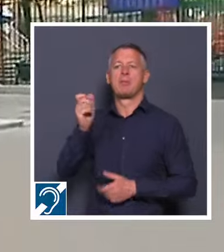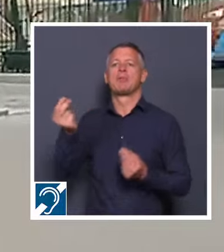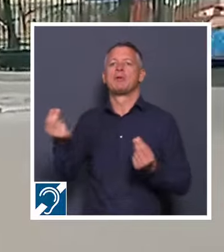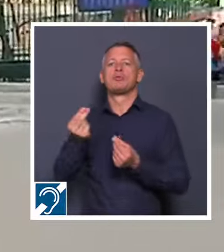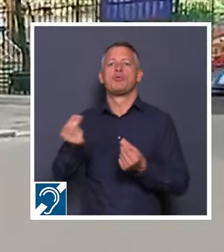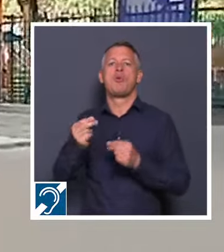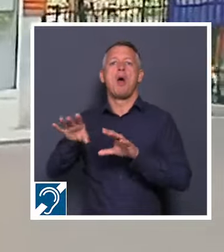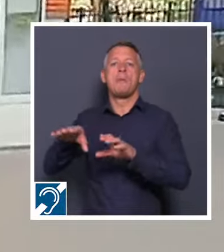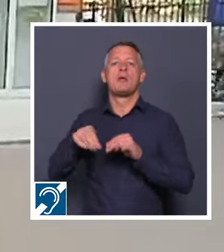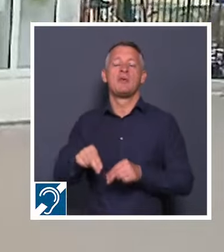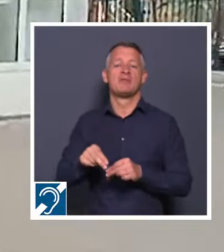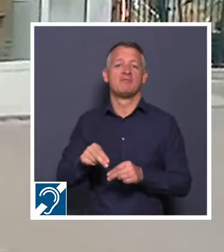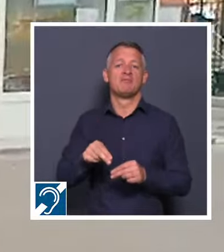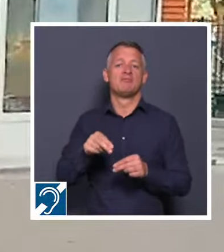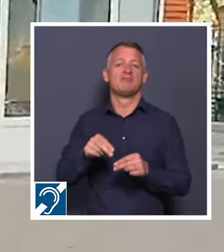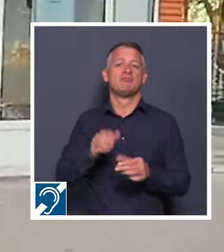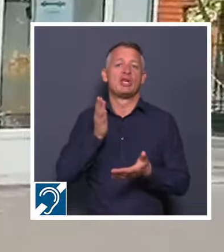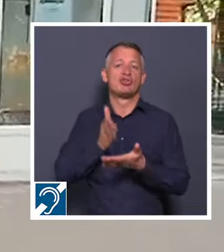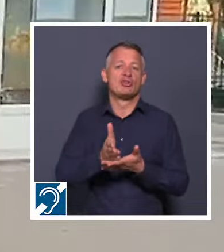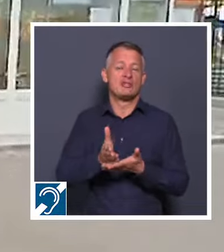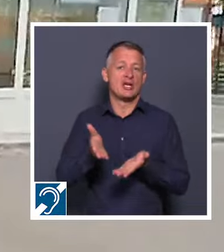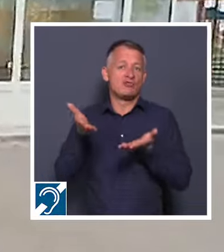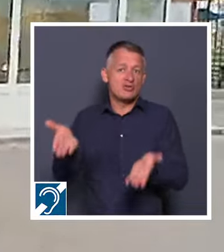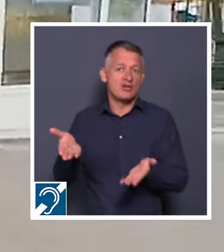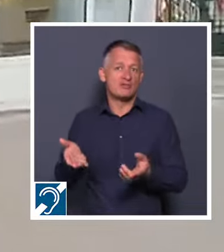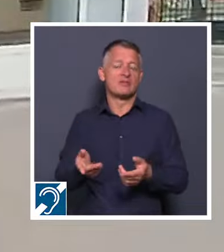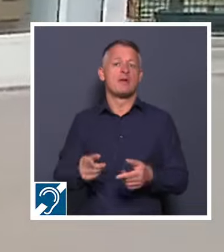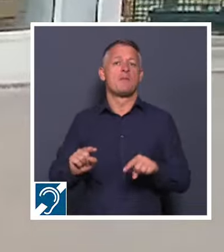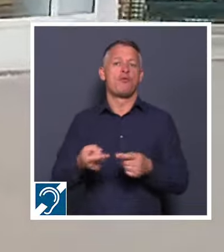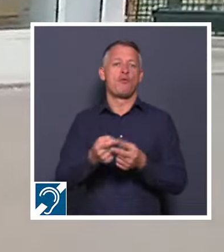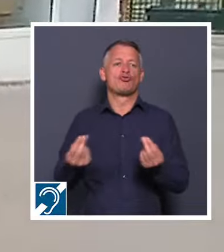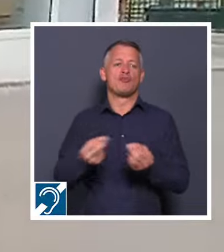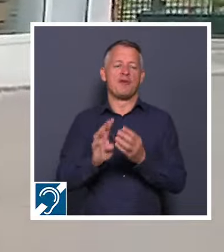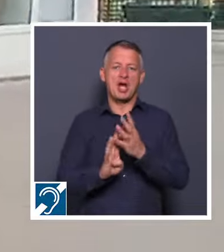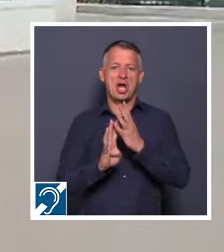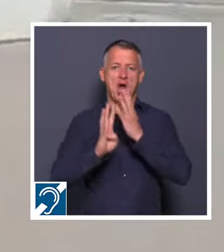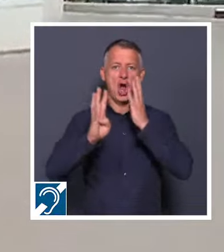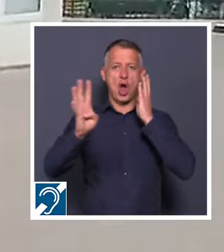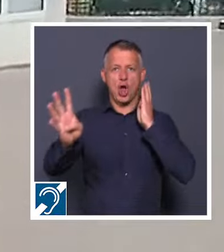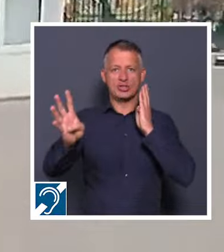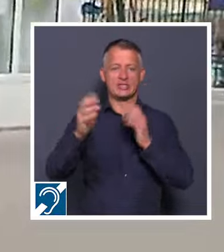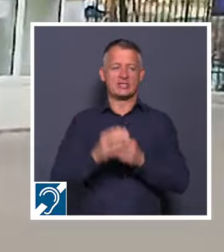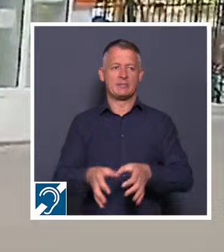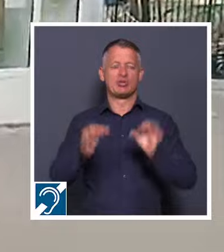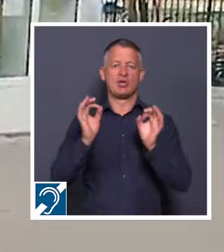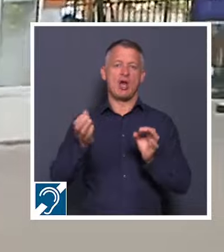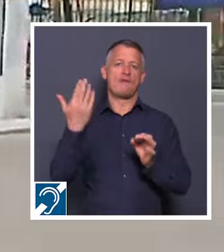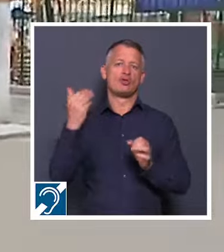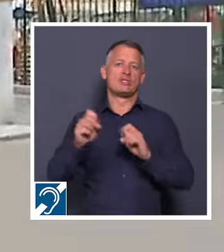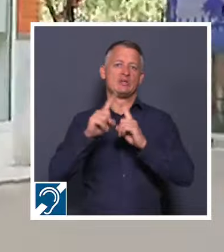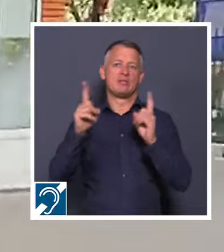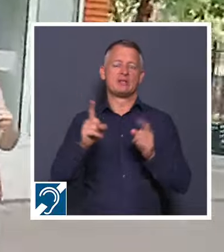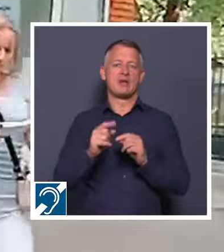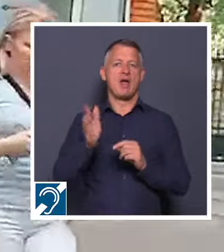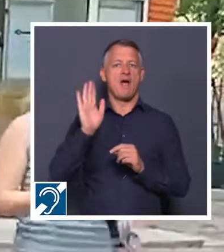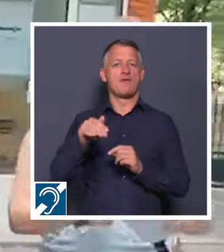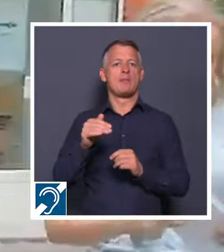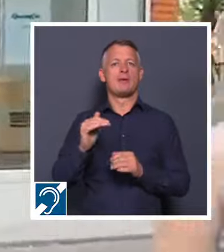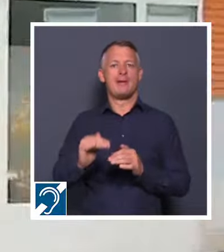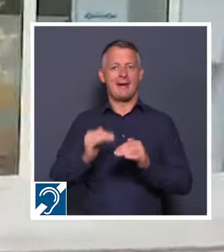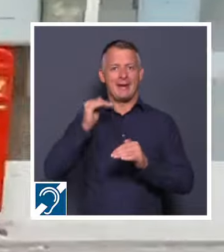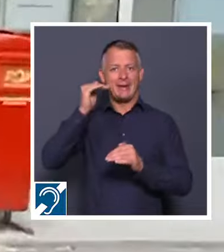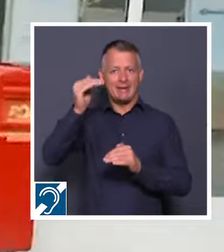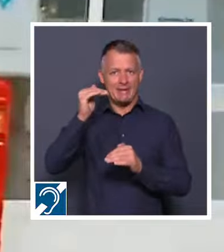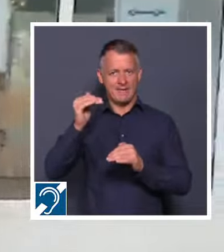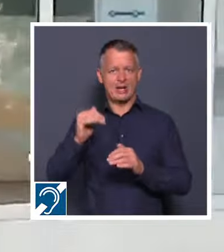decizia și în felul ăsta s-au generat unele cozi, dar cozile au fost în special dimineața. Avem un grad de